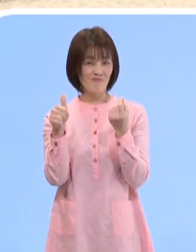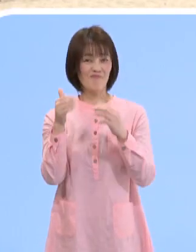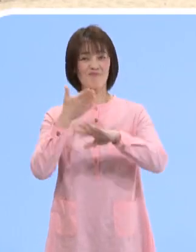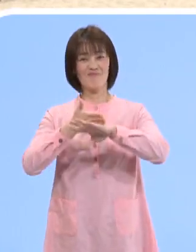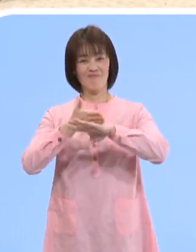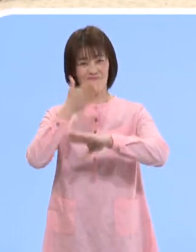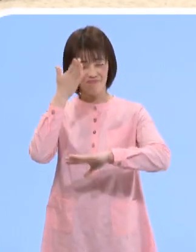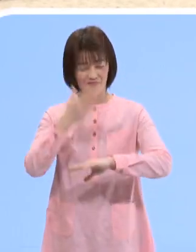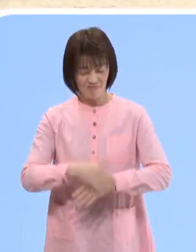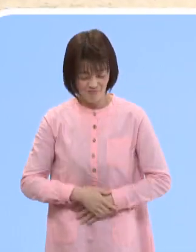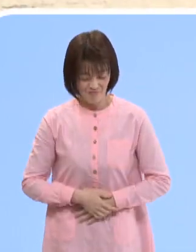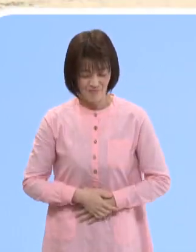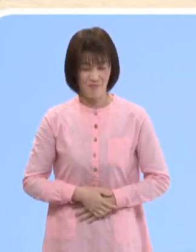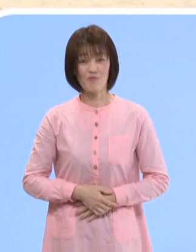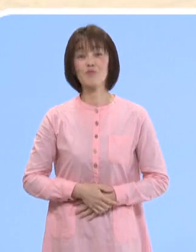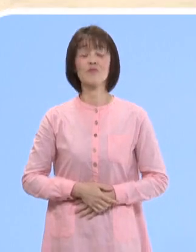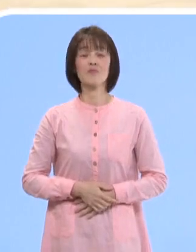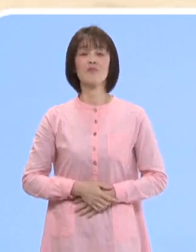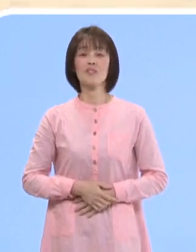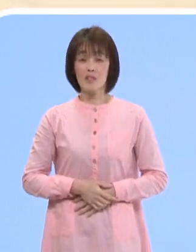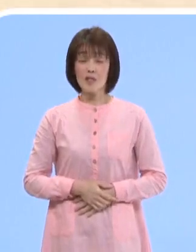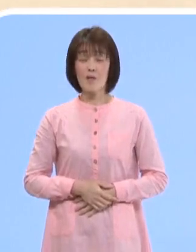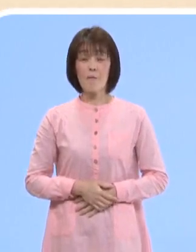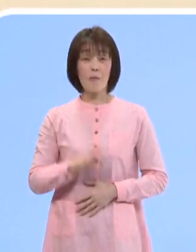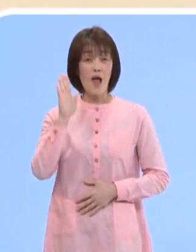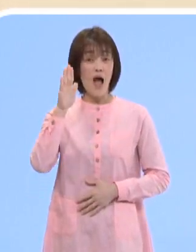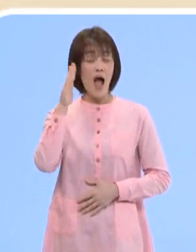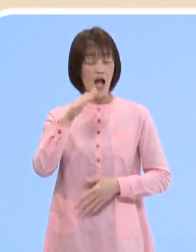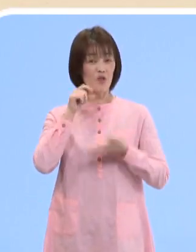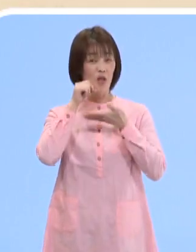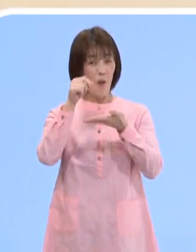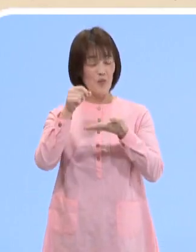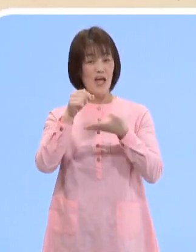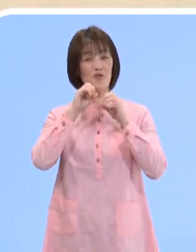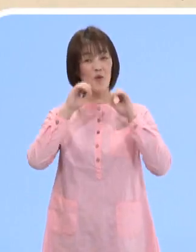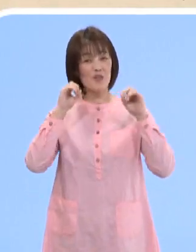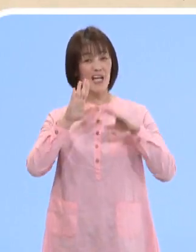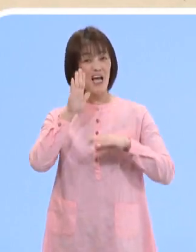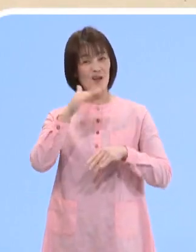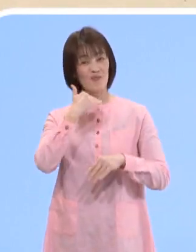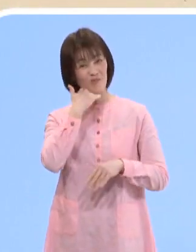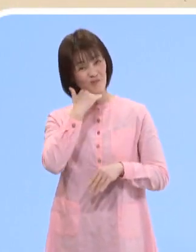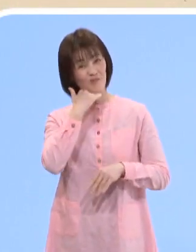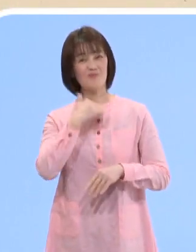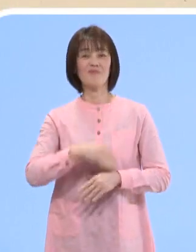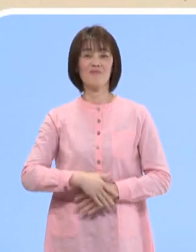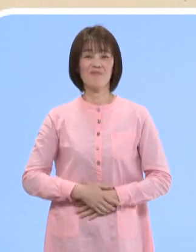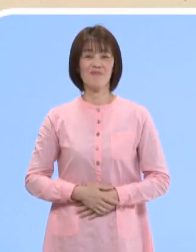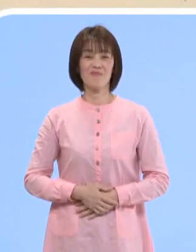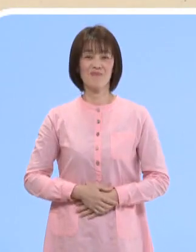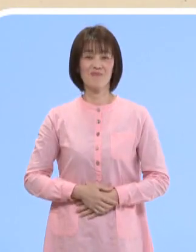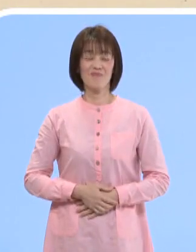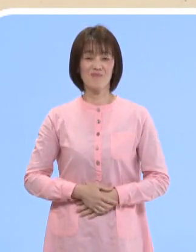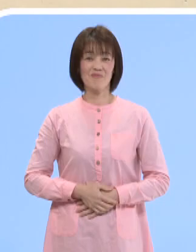しゃいました。ありがとうございました。 番組の最後にプレゼントがあります。